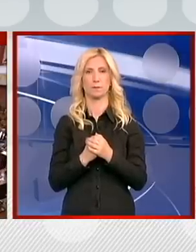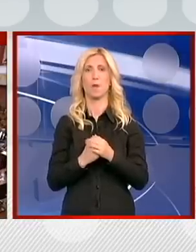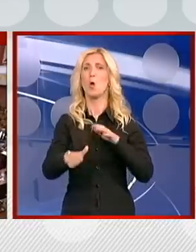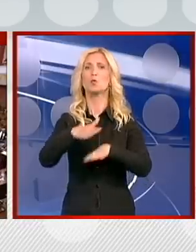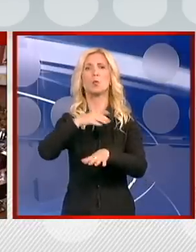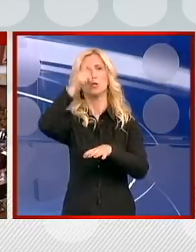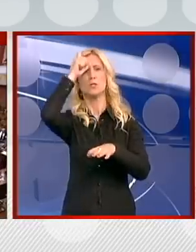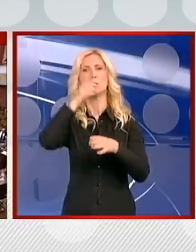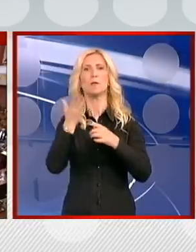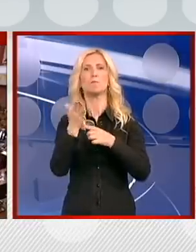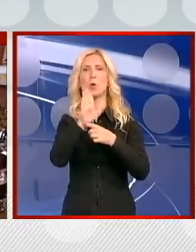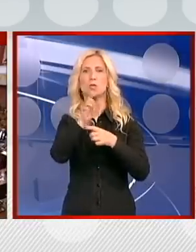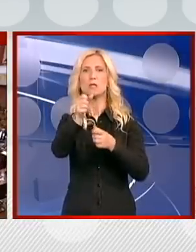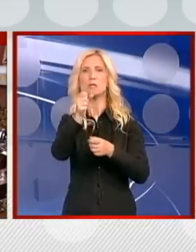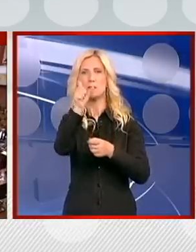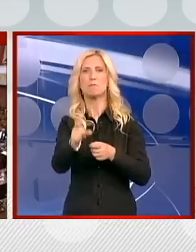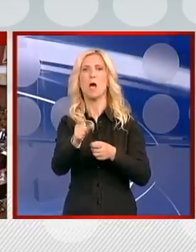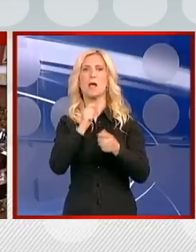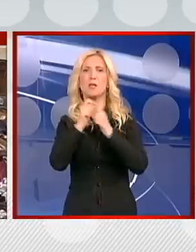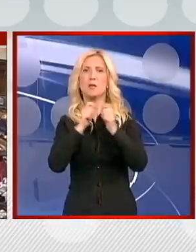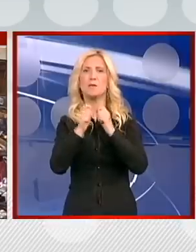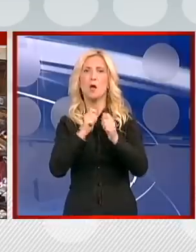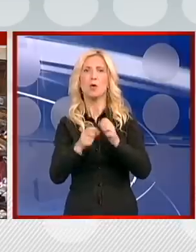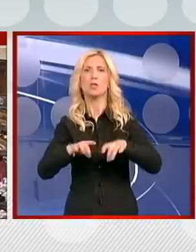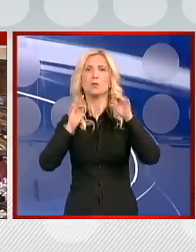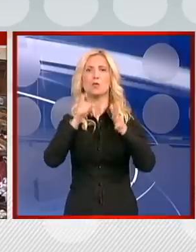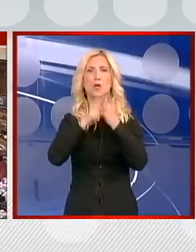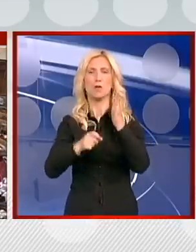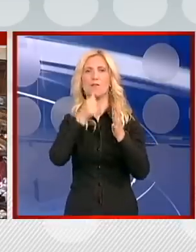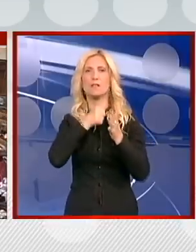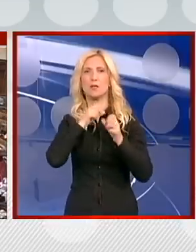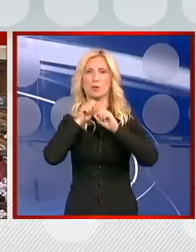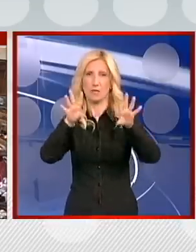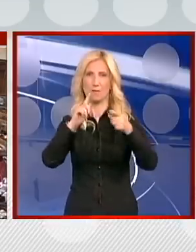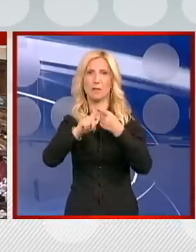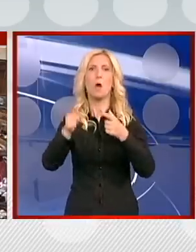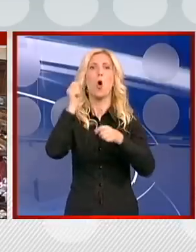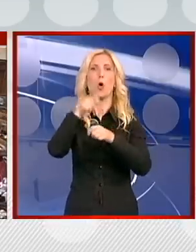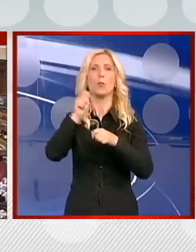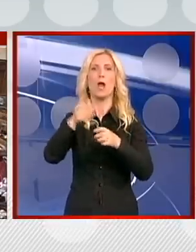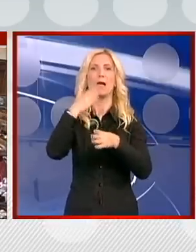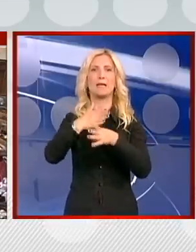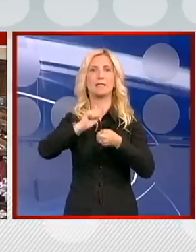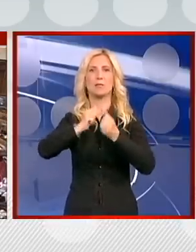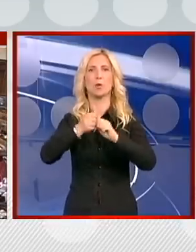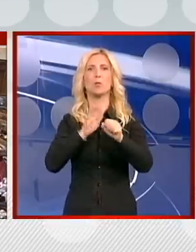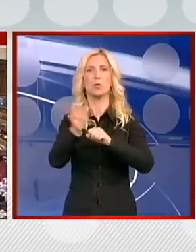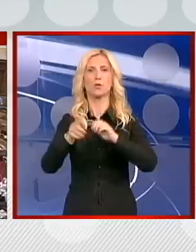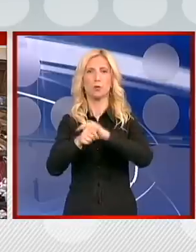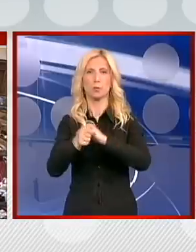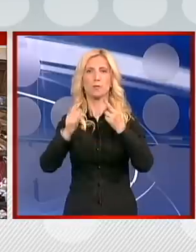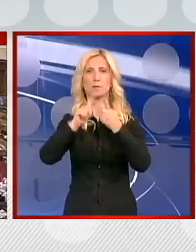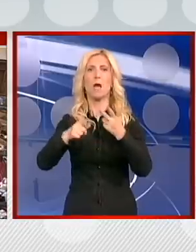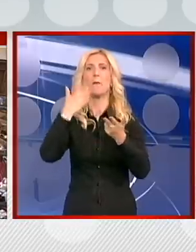U Skupštini Srbije poslanici raspravljaju o izboru članova Fiskalnog saveta odbora Agencije za borbu protiv korupcije